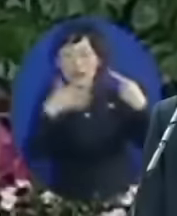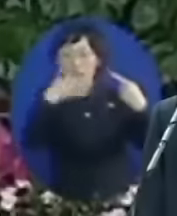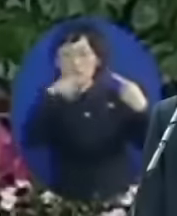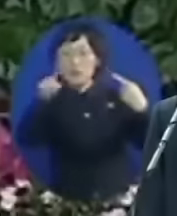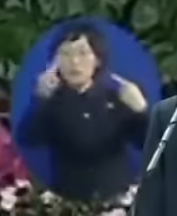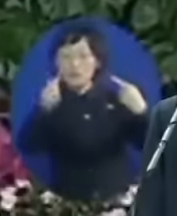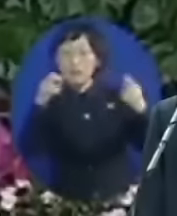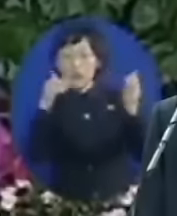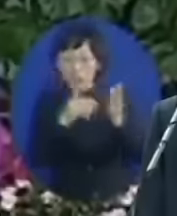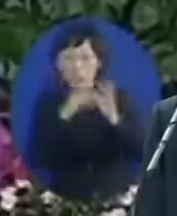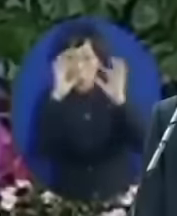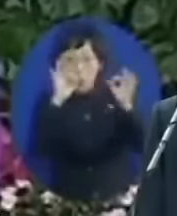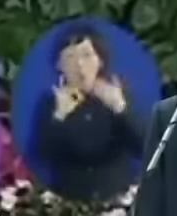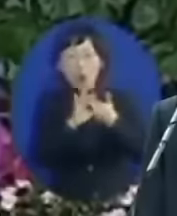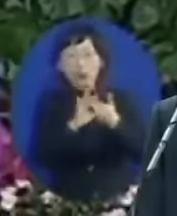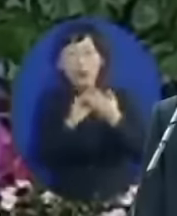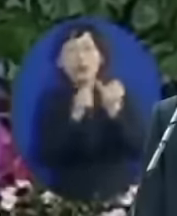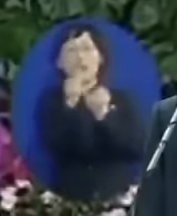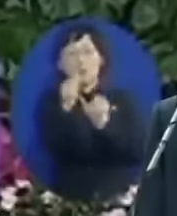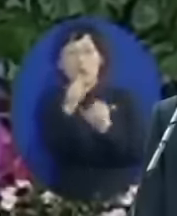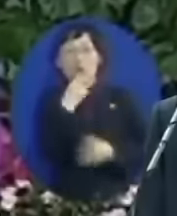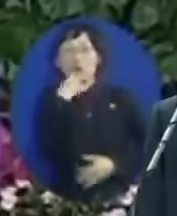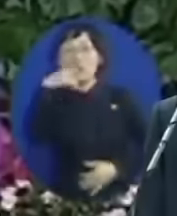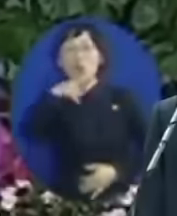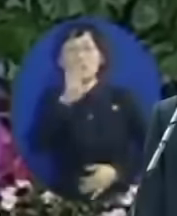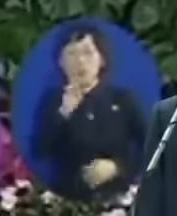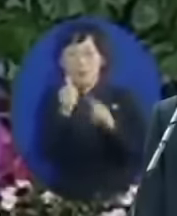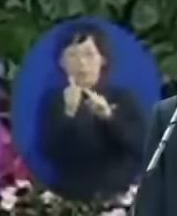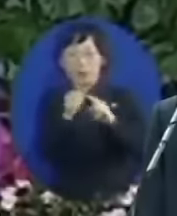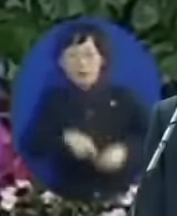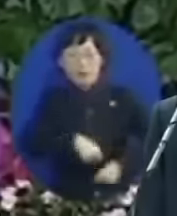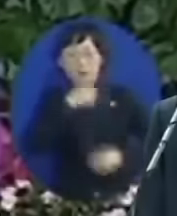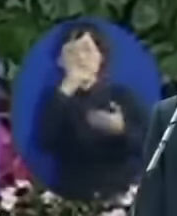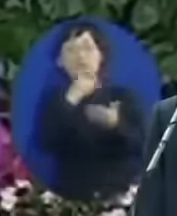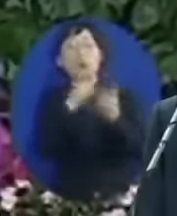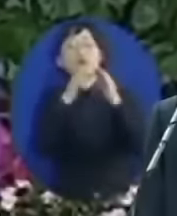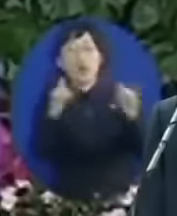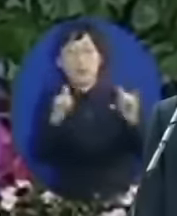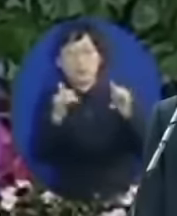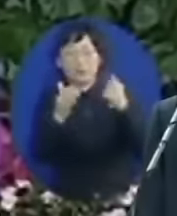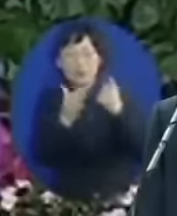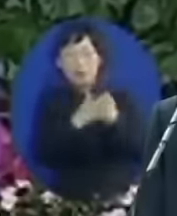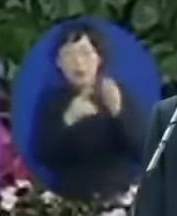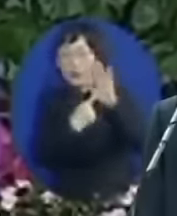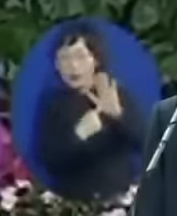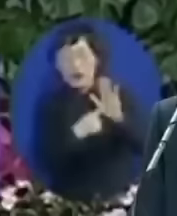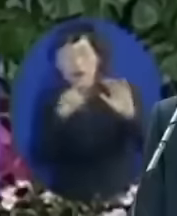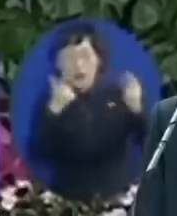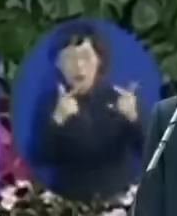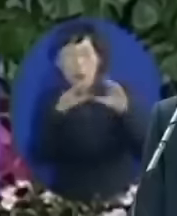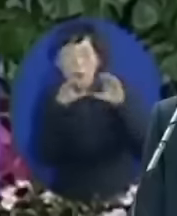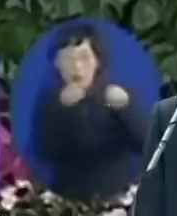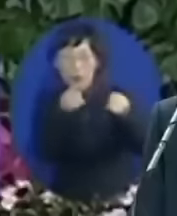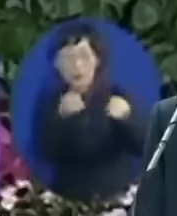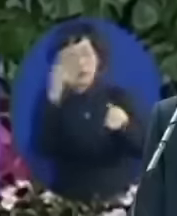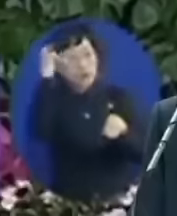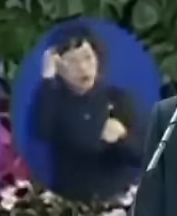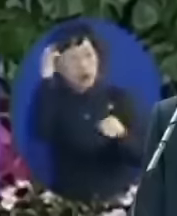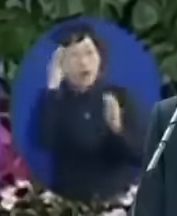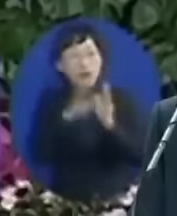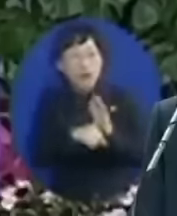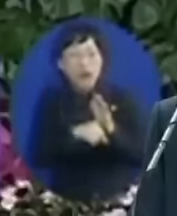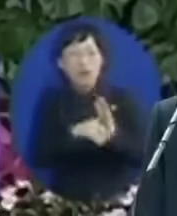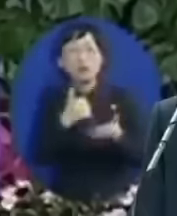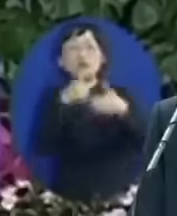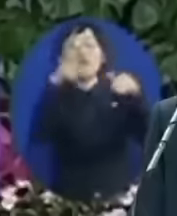보면 그의 남편 요셉은 의로운 사람이라 그를 드러내지 아니하고 가만히 끊고자 하여 이 일을 생각할 때 주의